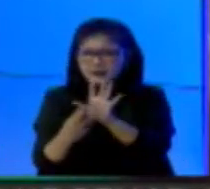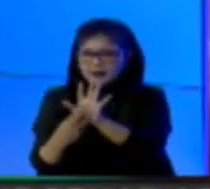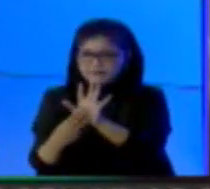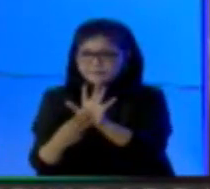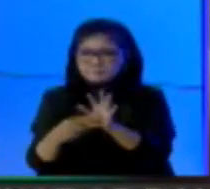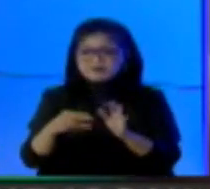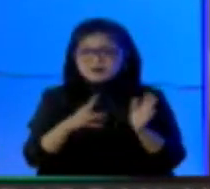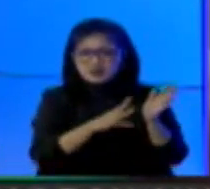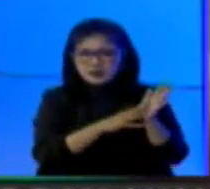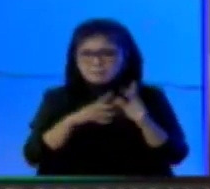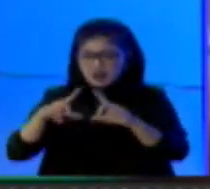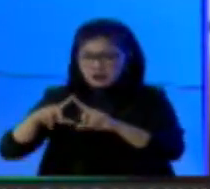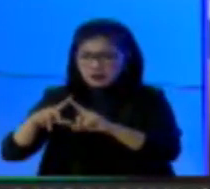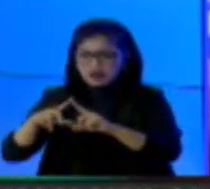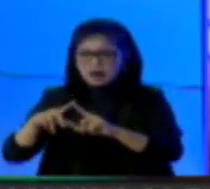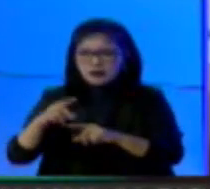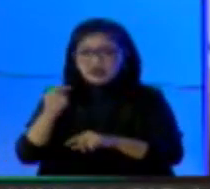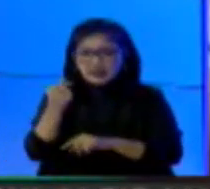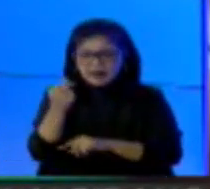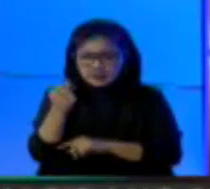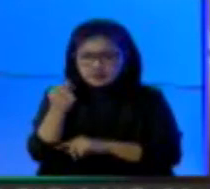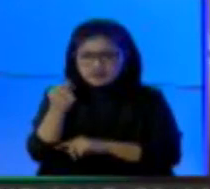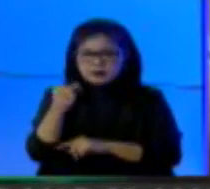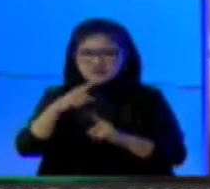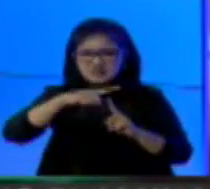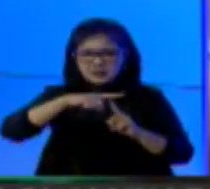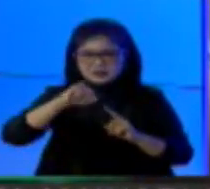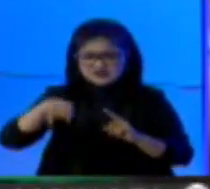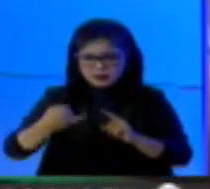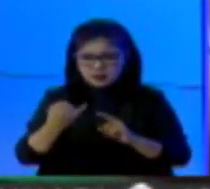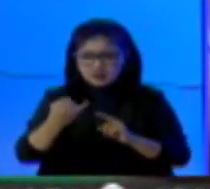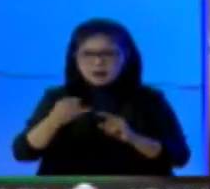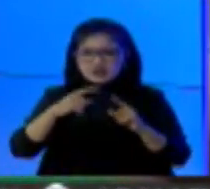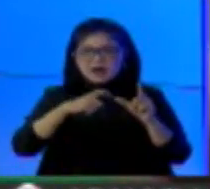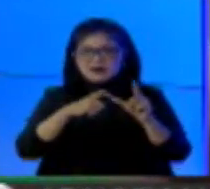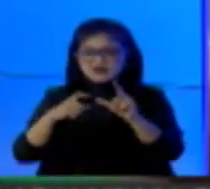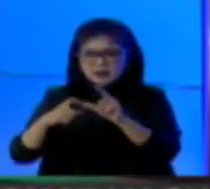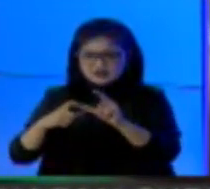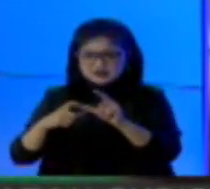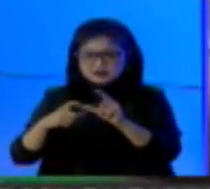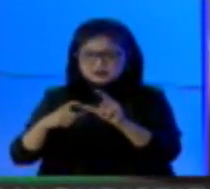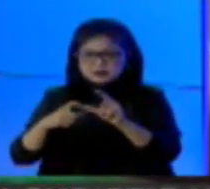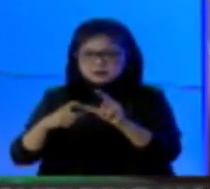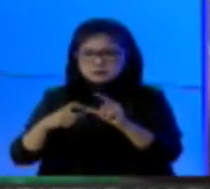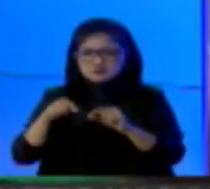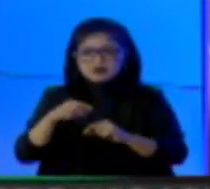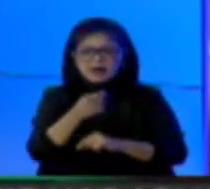MA, ada R, ada TJ, ada SS, ada